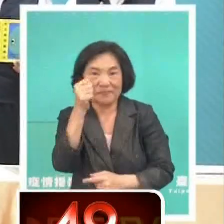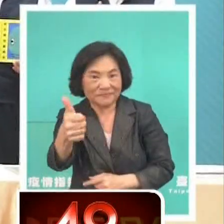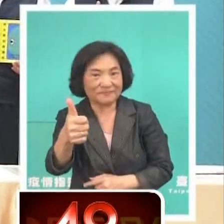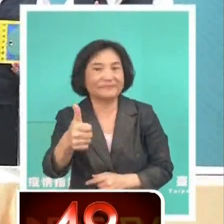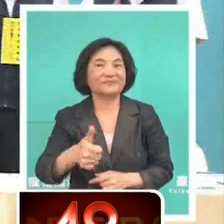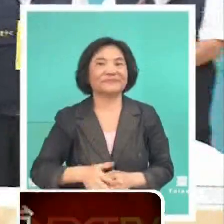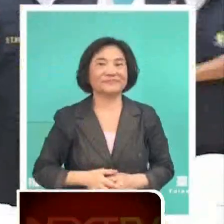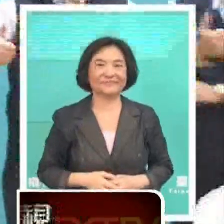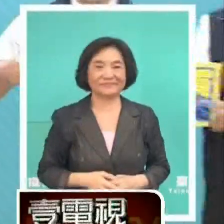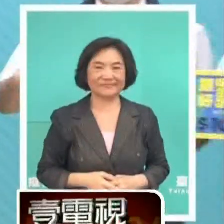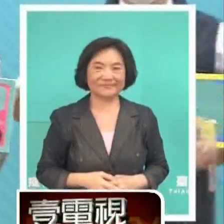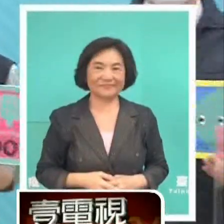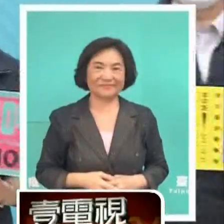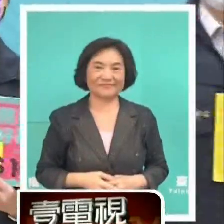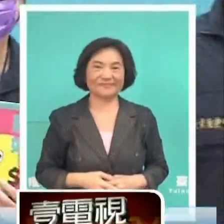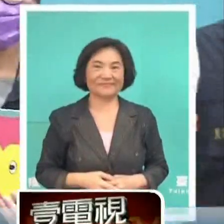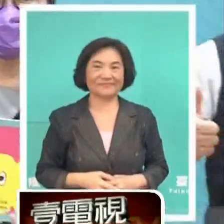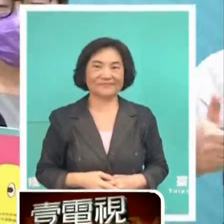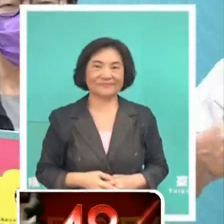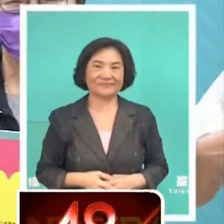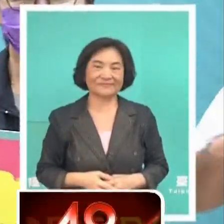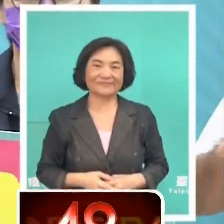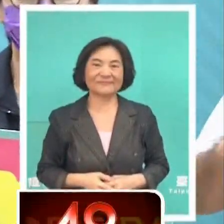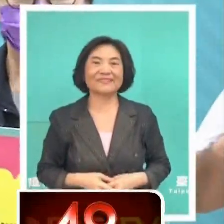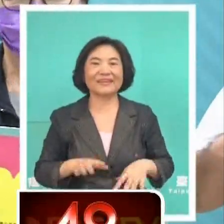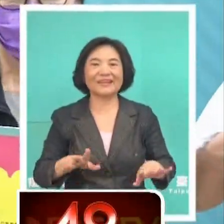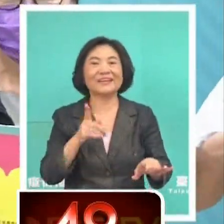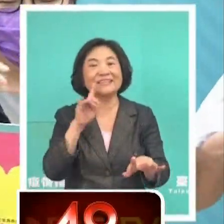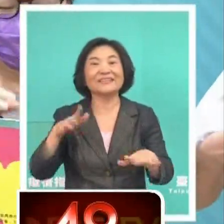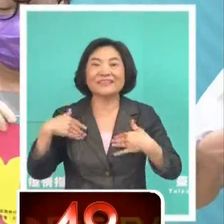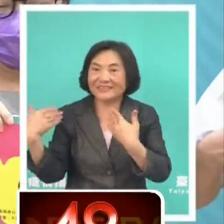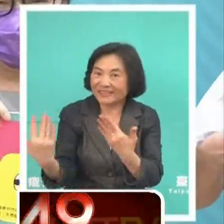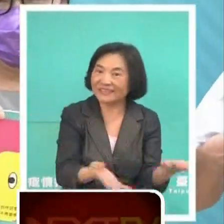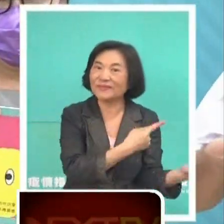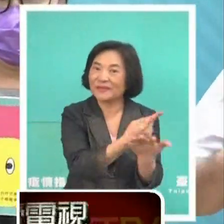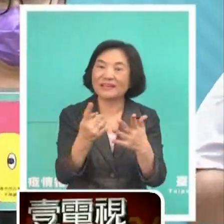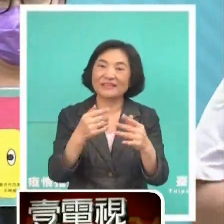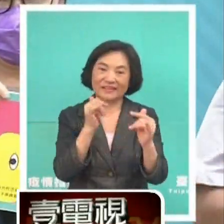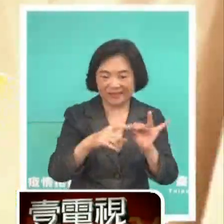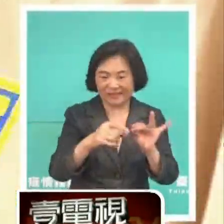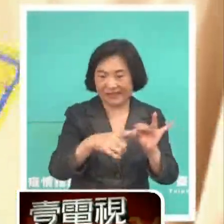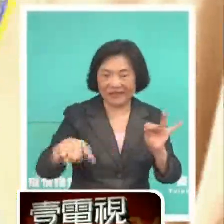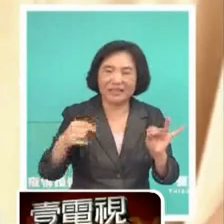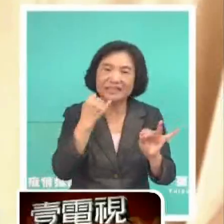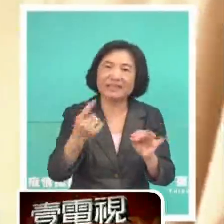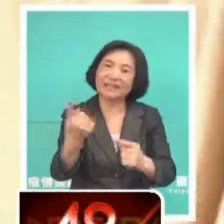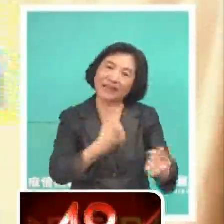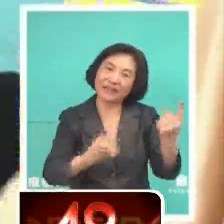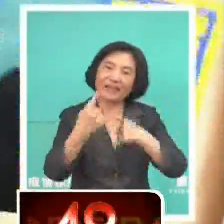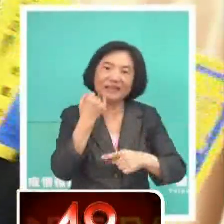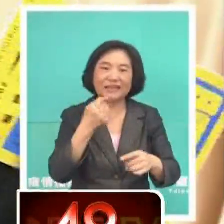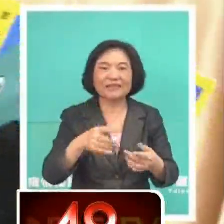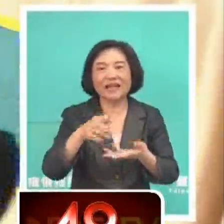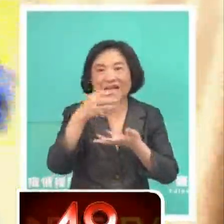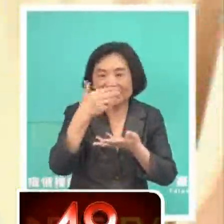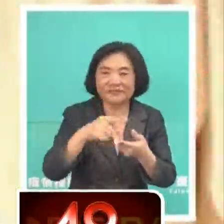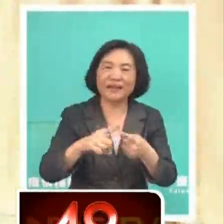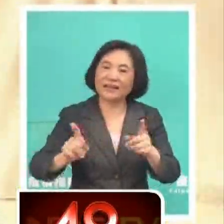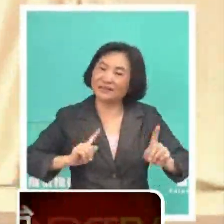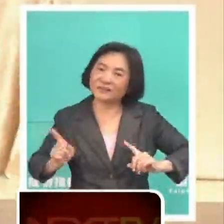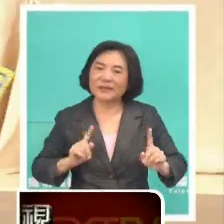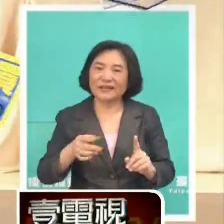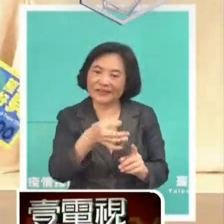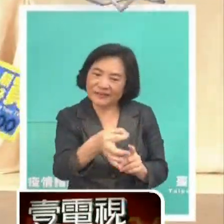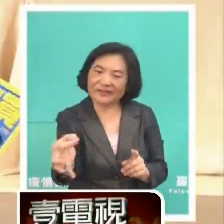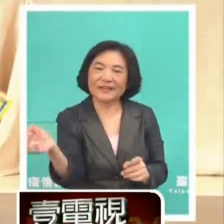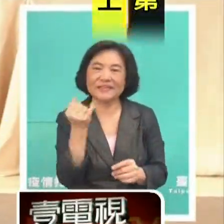厚。 一手拿纸券，一手用力比赞。台北市府一号推出熊好券的加码方案，不过热烈推销的表现和市长柯文哲之前